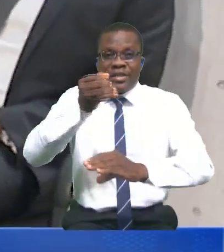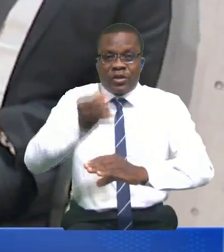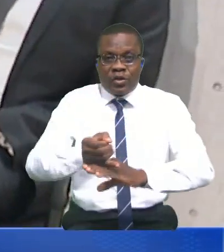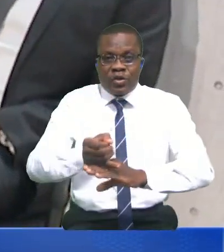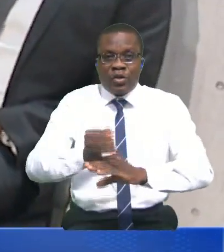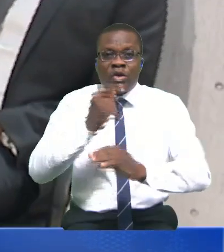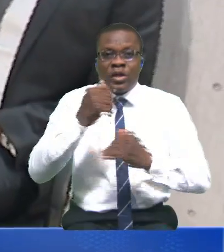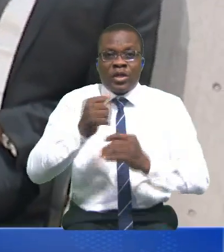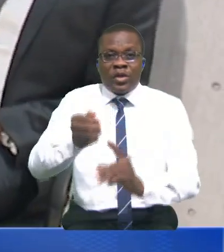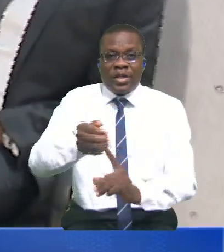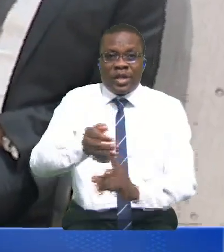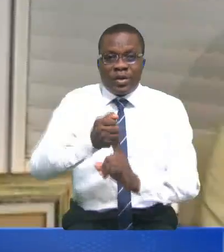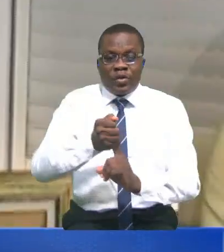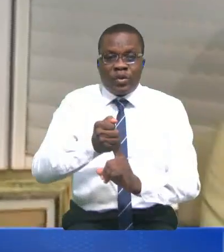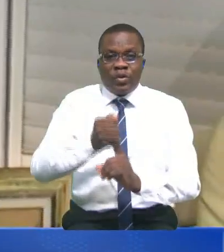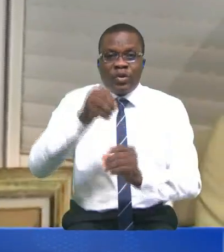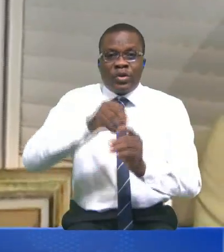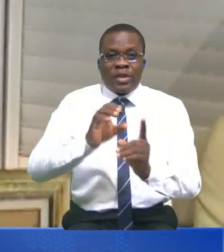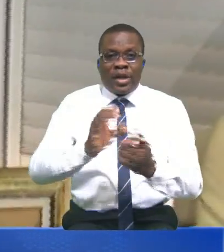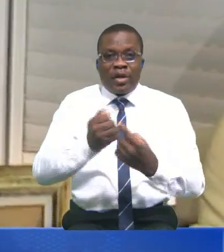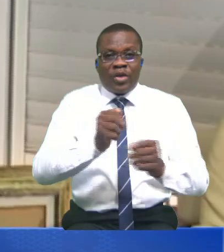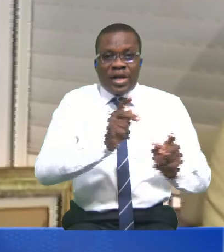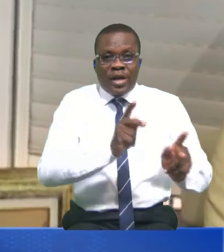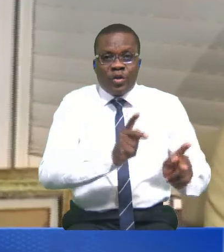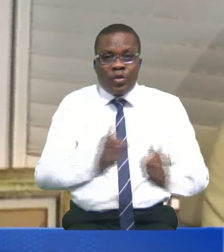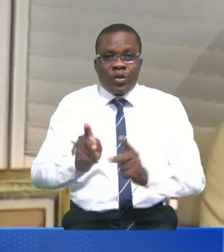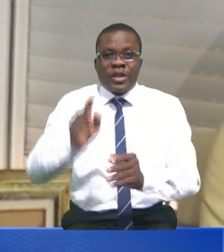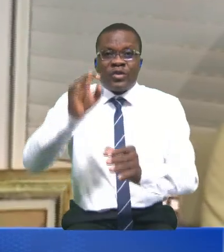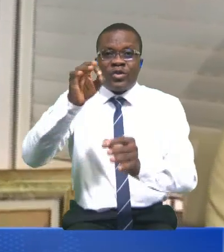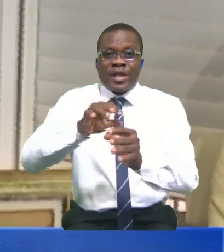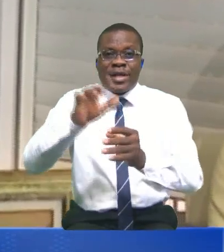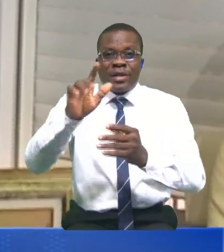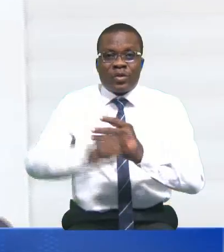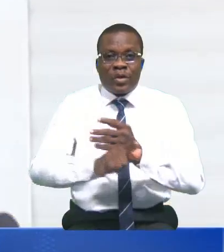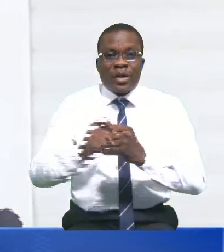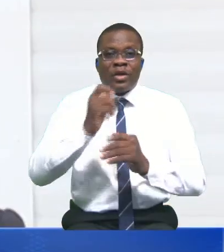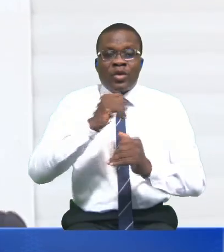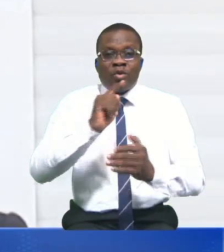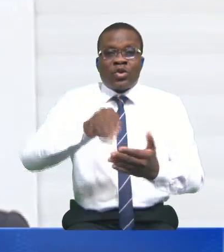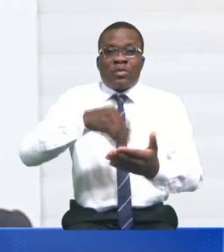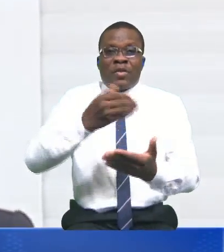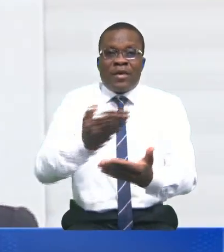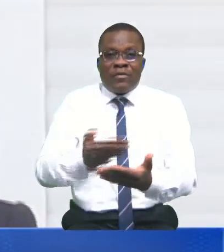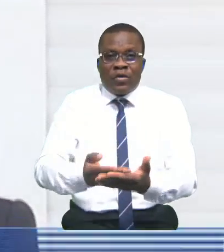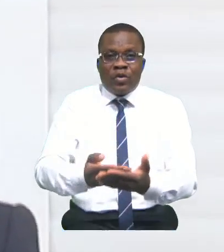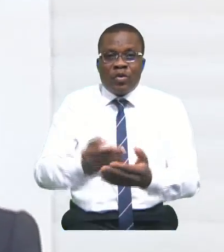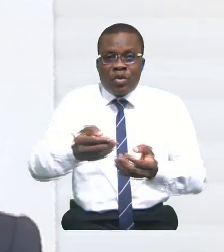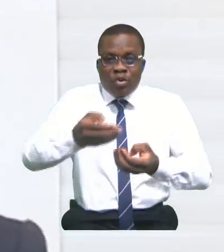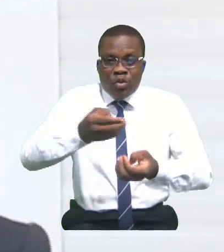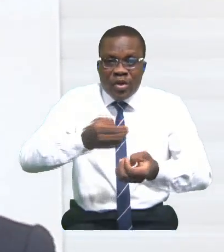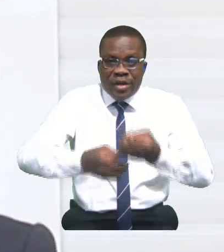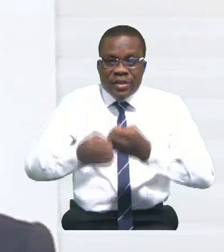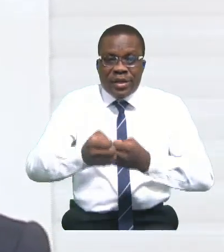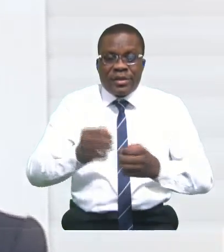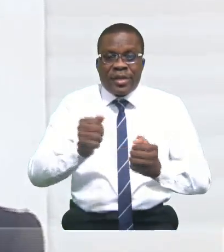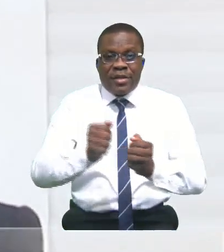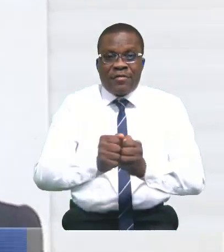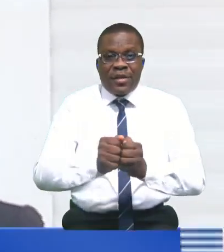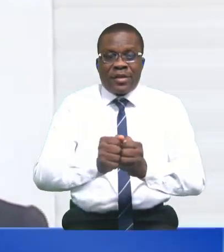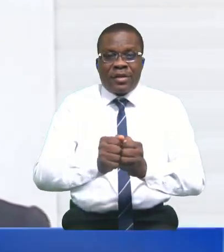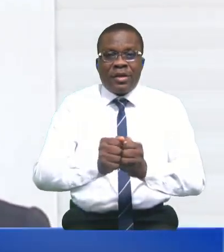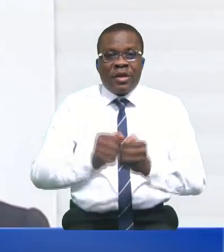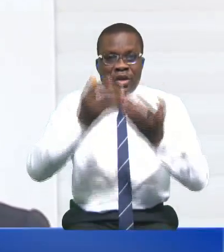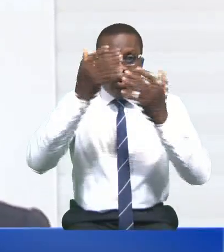été renu dans le cadre du processus électoral alors nous sommes venus échanger avec le président de